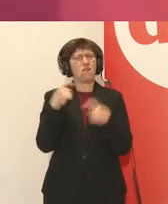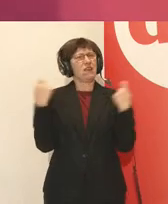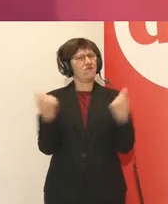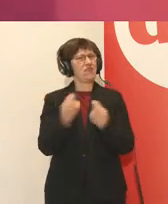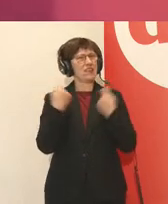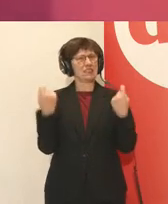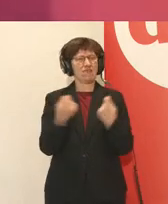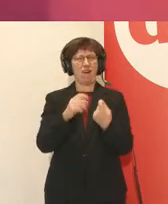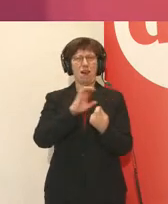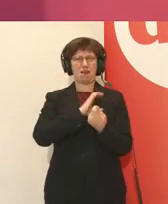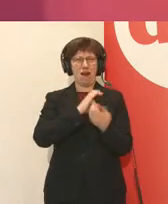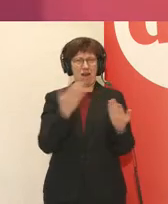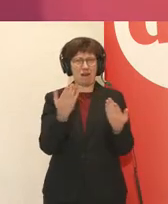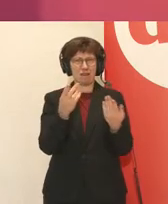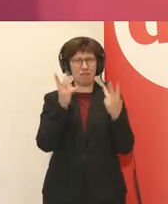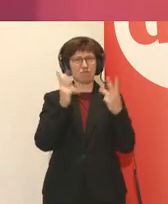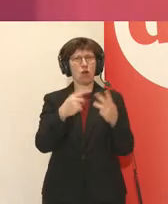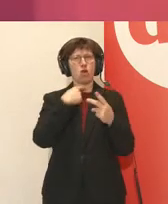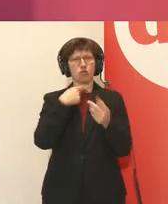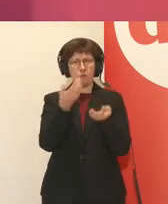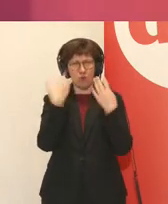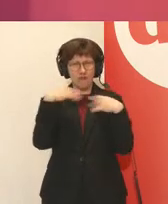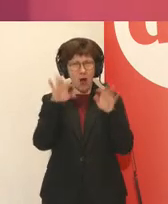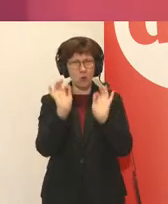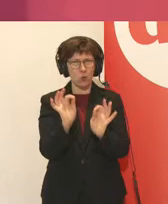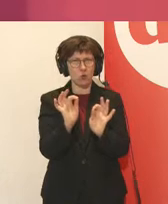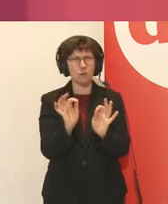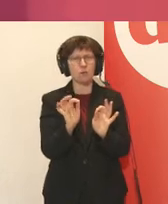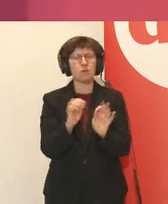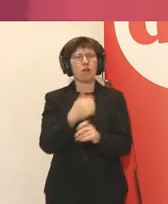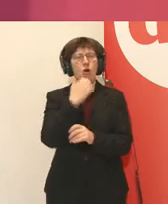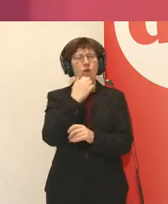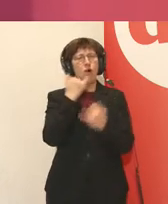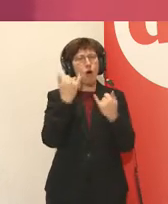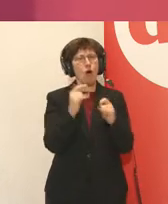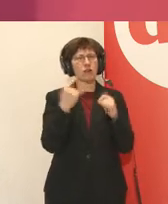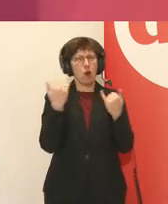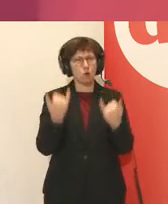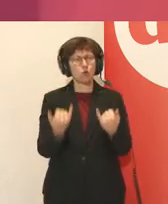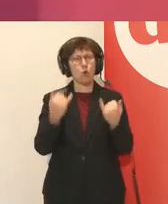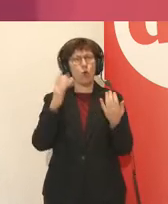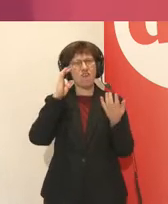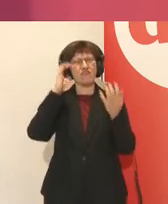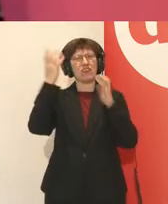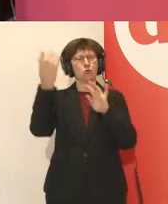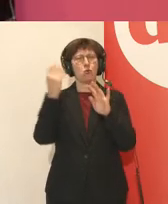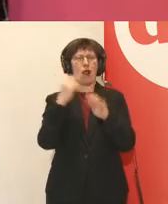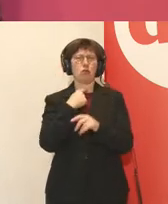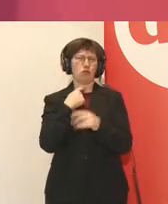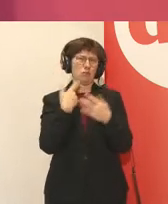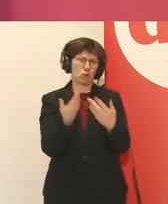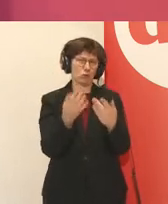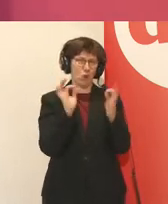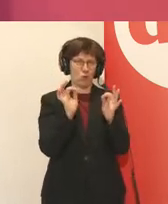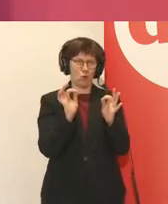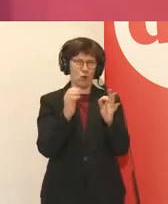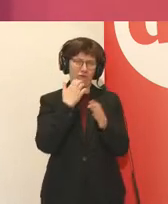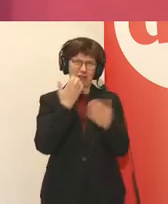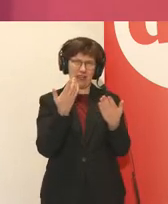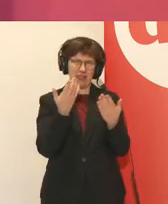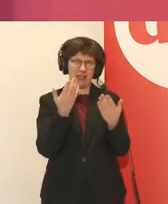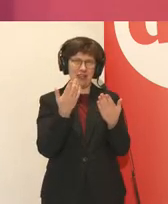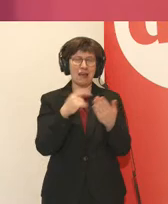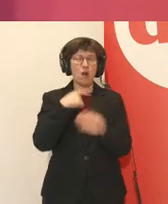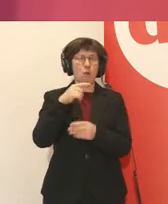charakter also es war richtig gute stimmung und ich hoffe das kriegen wir heute auch virtuell wird virtuell hin also ich glaub nicht